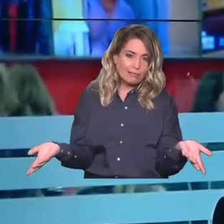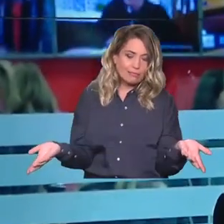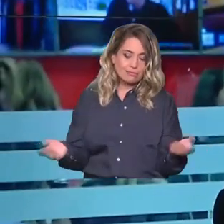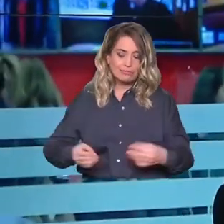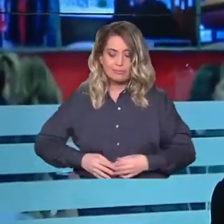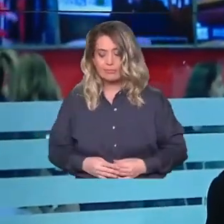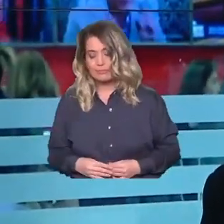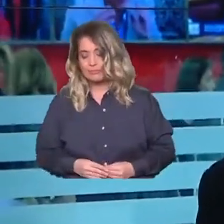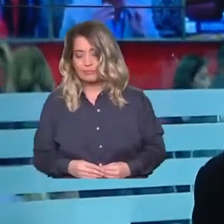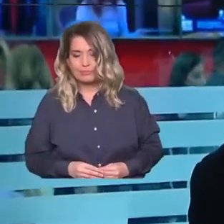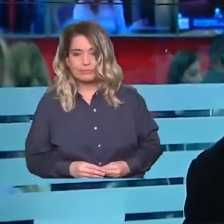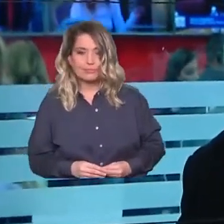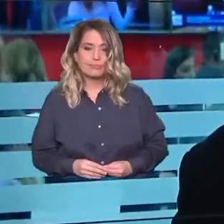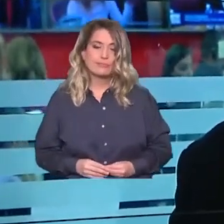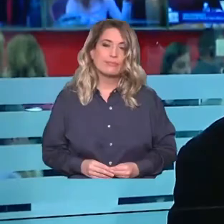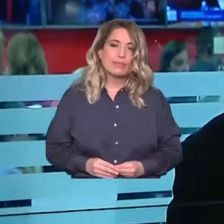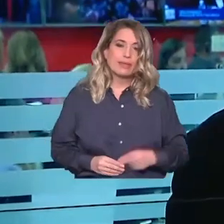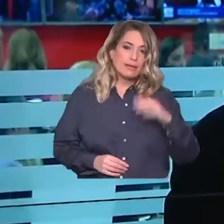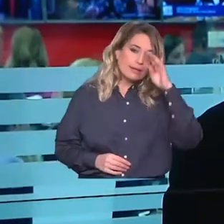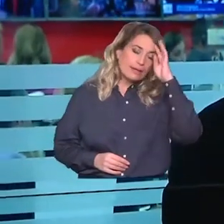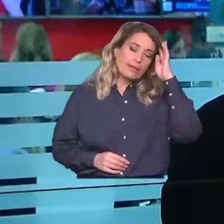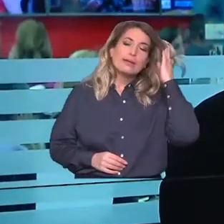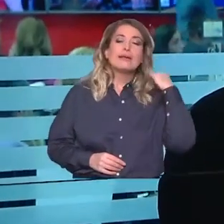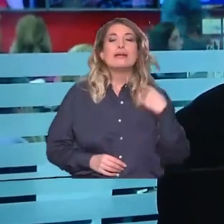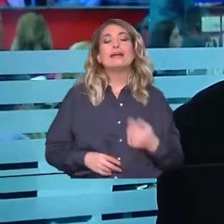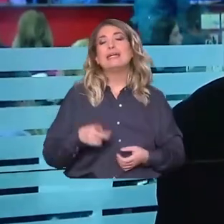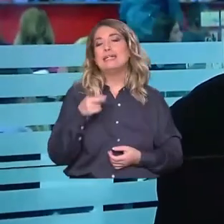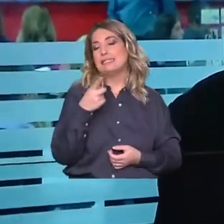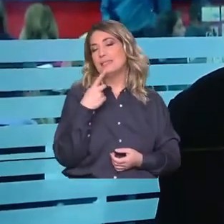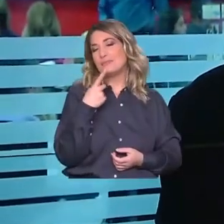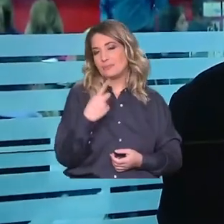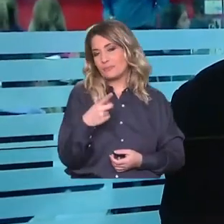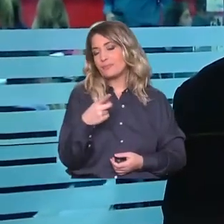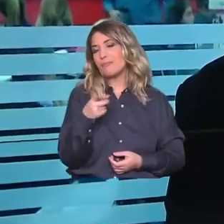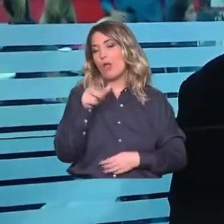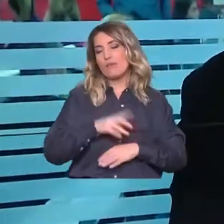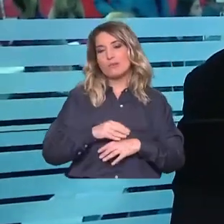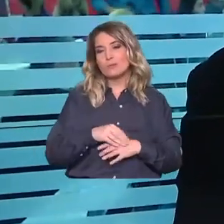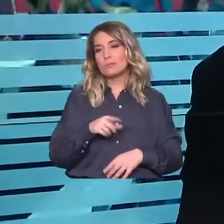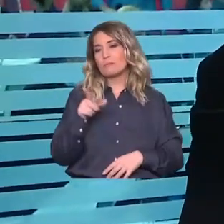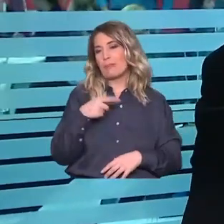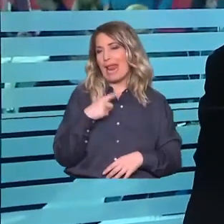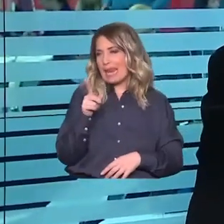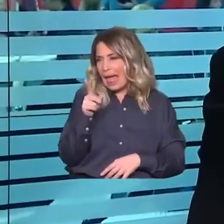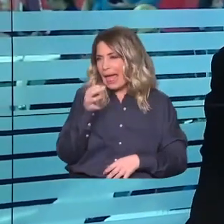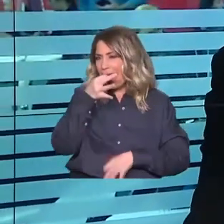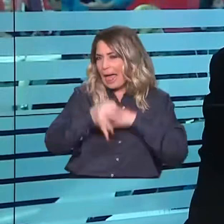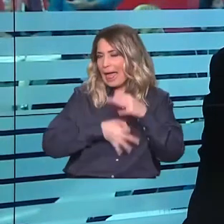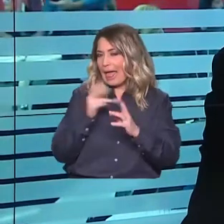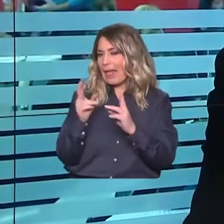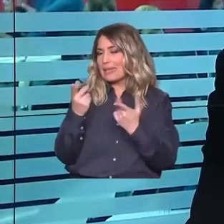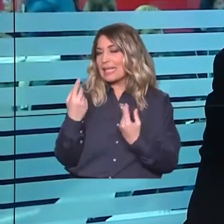Ο Βασίλης Λαμπρόπουλος είναι κοντά μας. Ξεχωρίζω μια λεπτομέρεια. Φορούσε, λέει, το κασκόλ της Γεωργίας για να την έχει πάντα κοντά